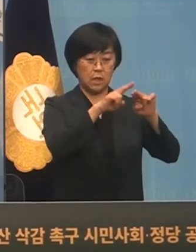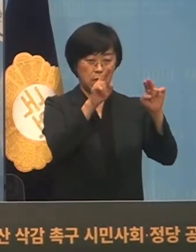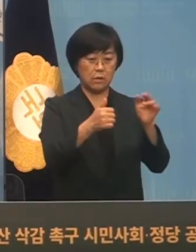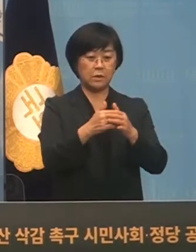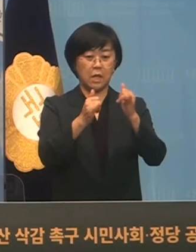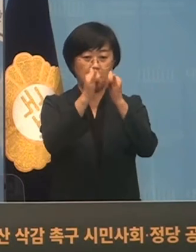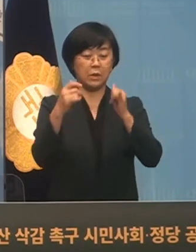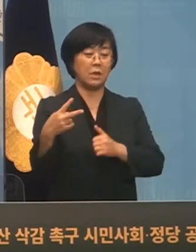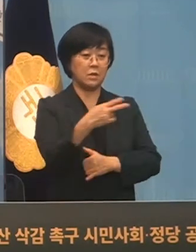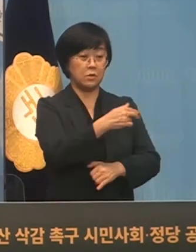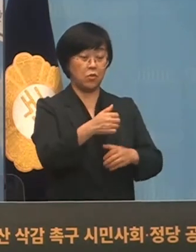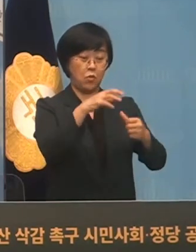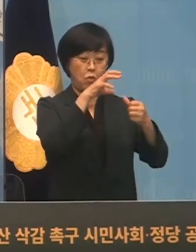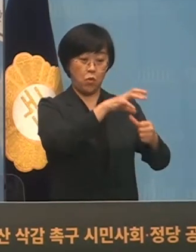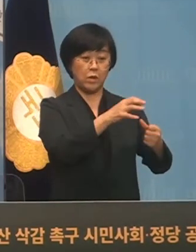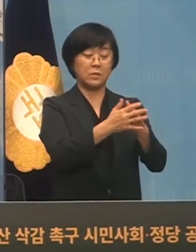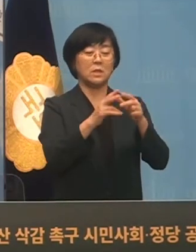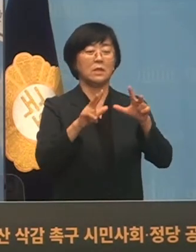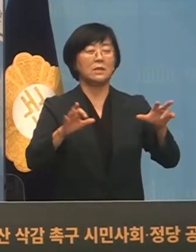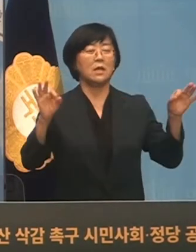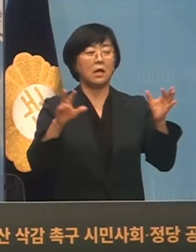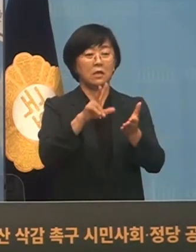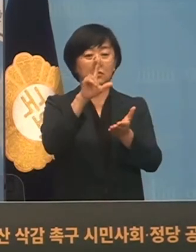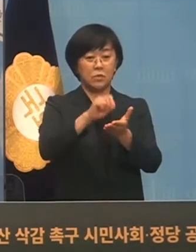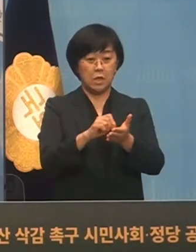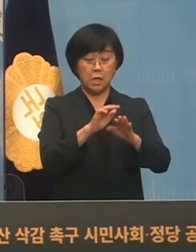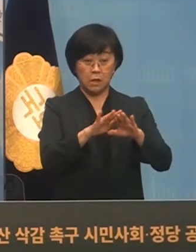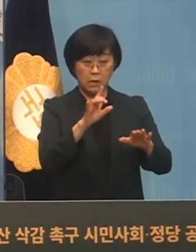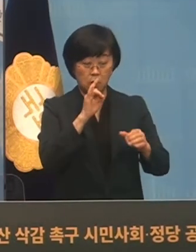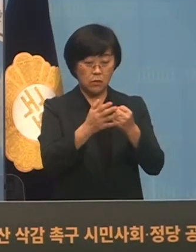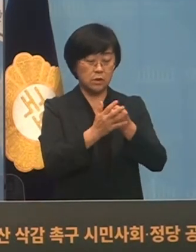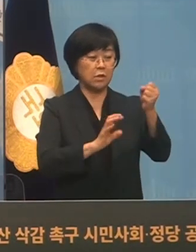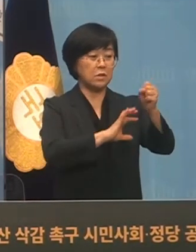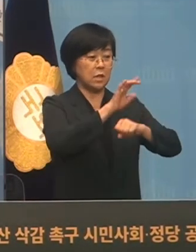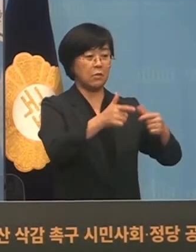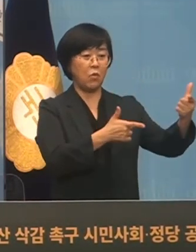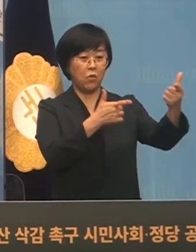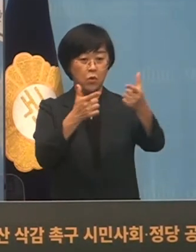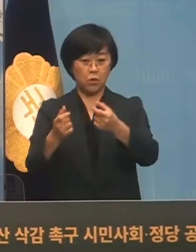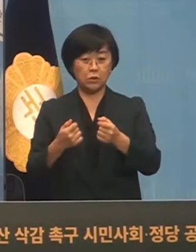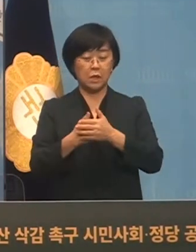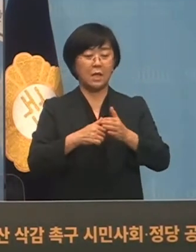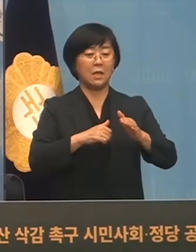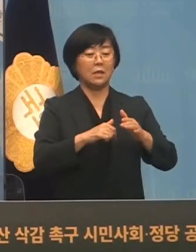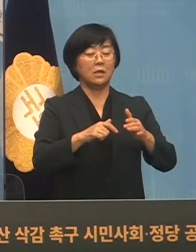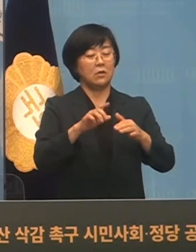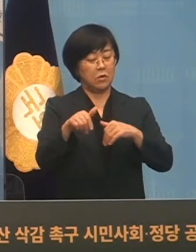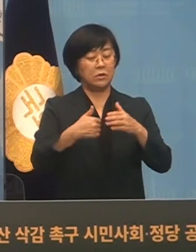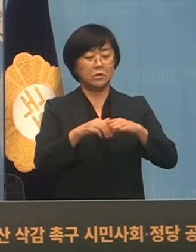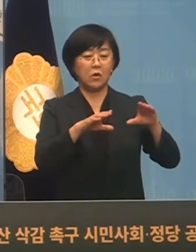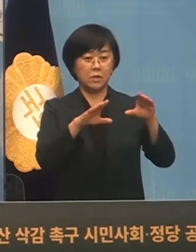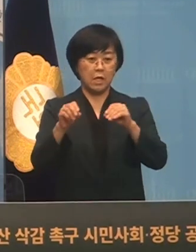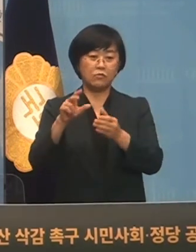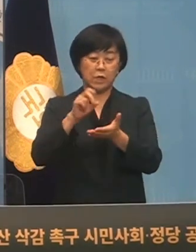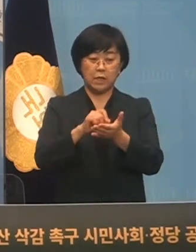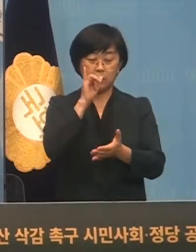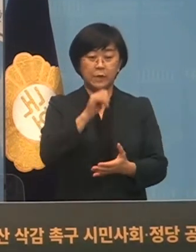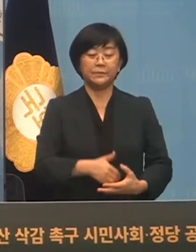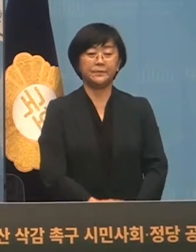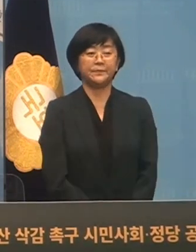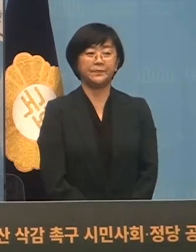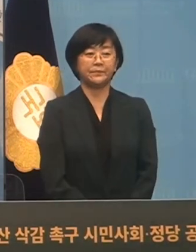사회의 단절과 고립 등이 지금 잠깐의 문제가 아닌 전생에 걸친 이행 정체의 문제로 계속 이어질 수 있다는